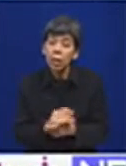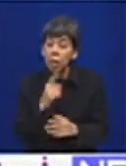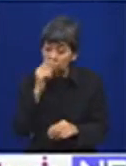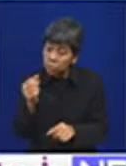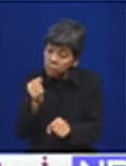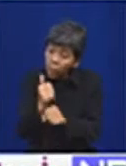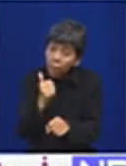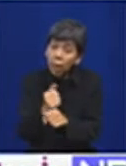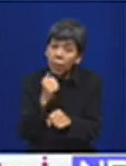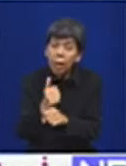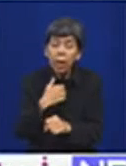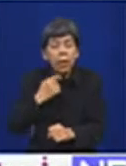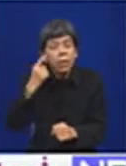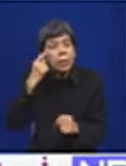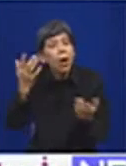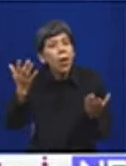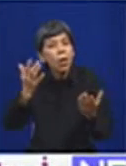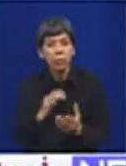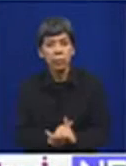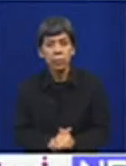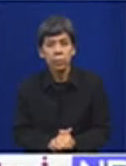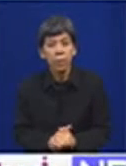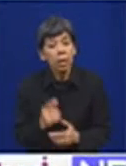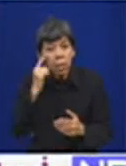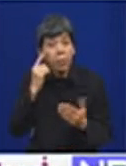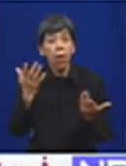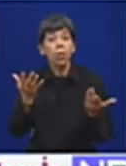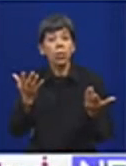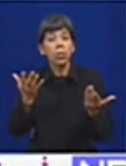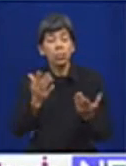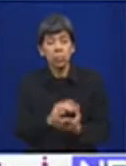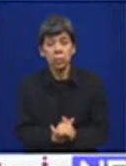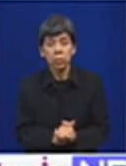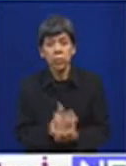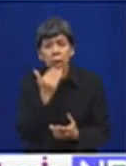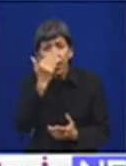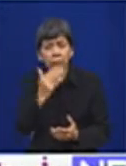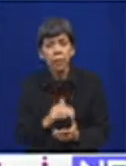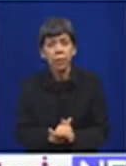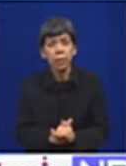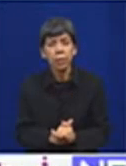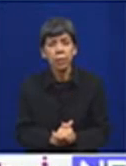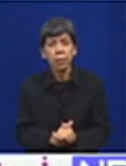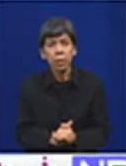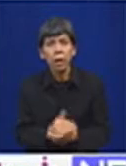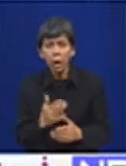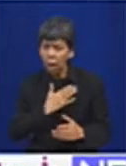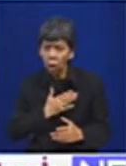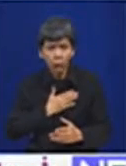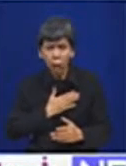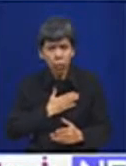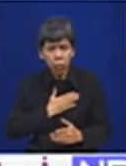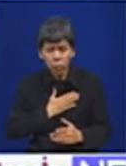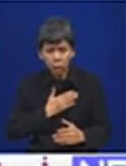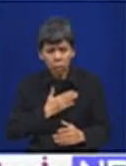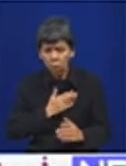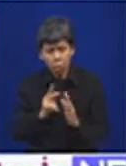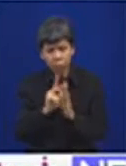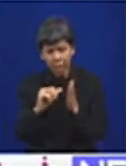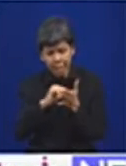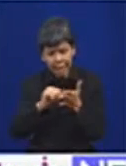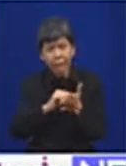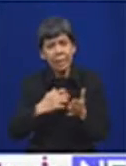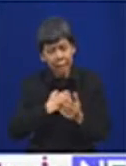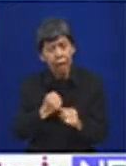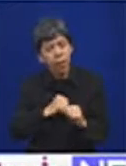ทำได้ไหมเขาบอกคิดไม่ออกไงคิดไม่ออกเพราะอะไรเพราะของเราไม่ให้บังคับใช้กฎหมายแ